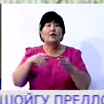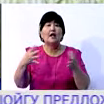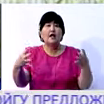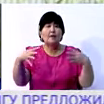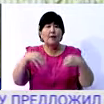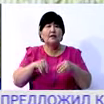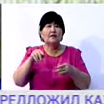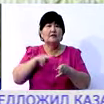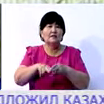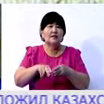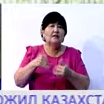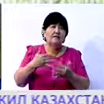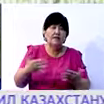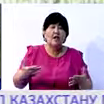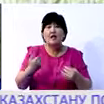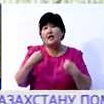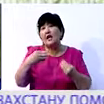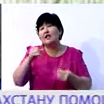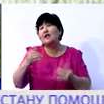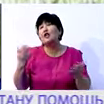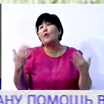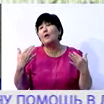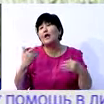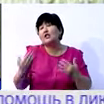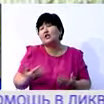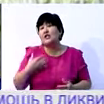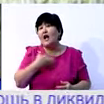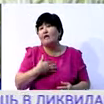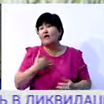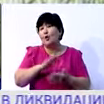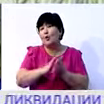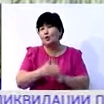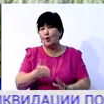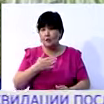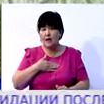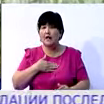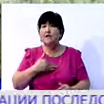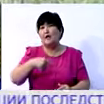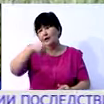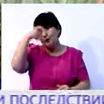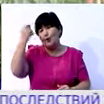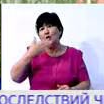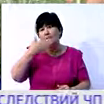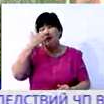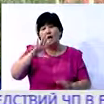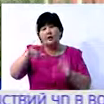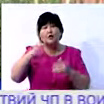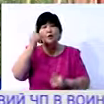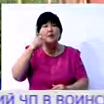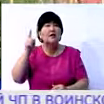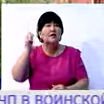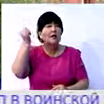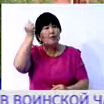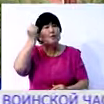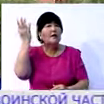углекислый газ, вредные вещества, дают тень и прохладу, что жизненно важно в условиях нашего знойного лета. До сих пор старожилы помнят,